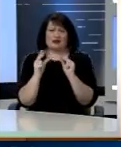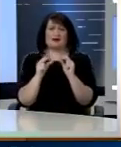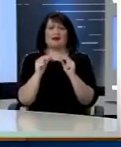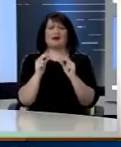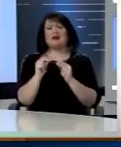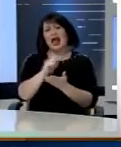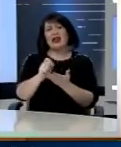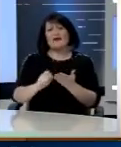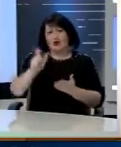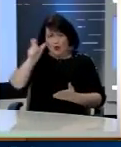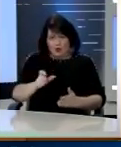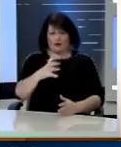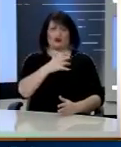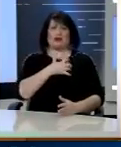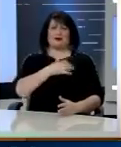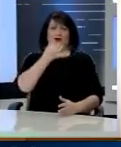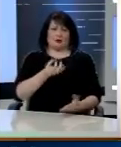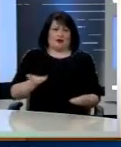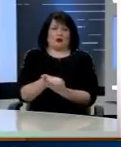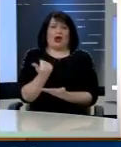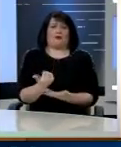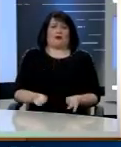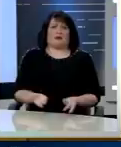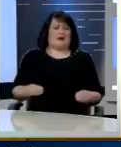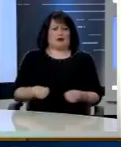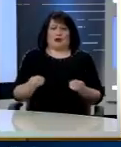μια αναφορά που ο ίδιος αναφέρω λέει ότι την κατέθεσε.